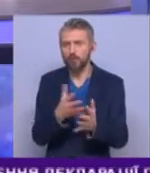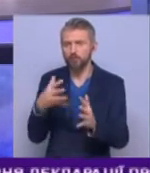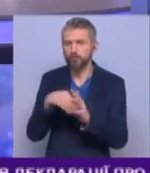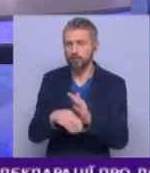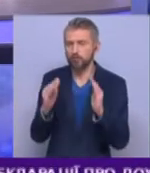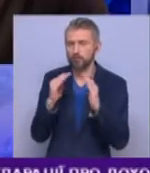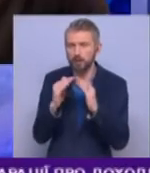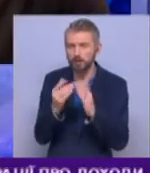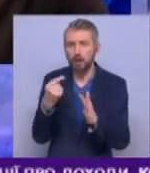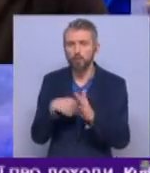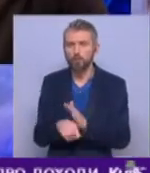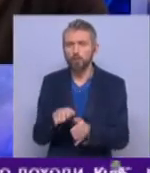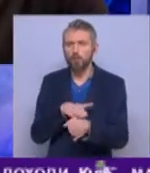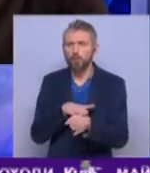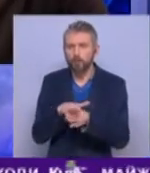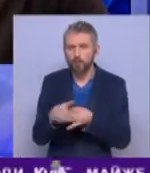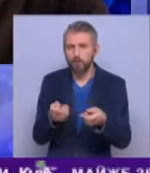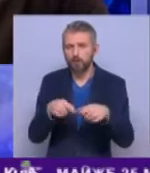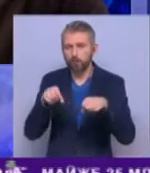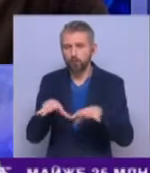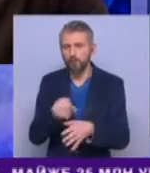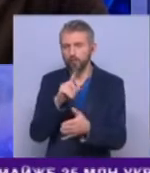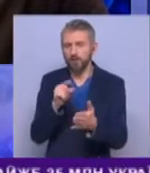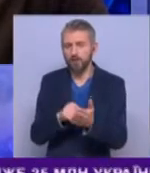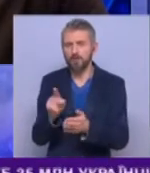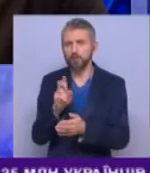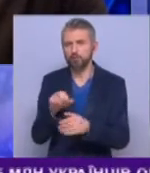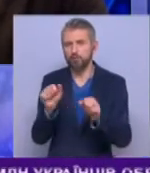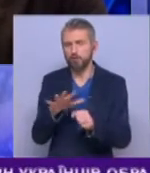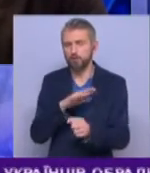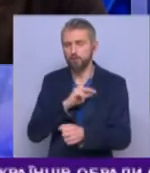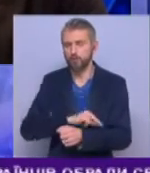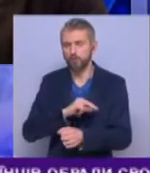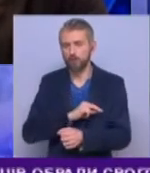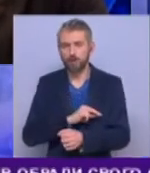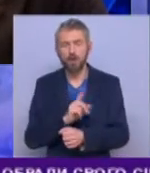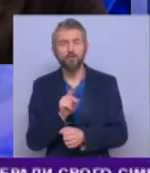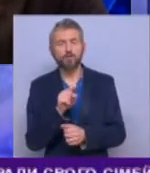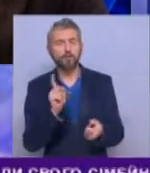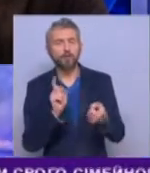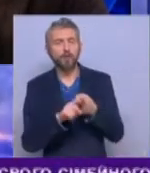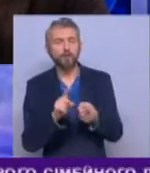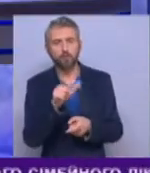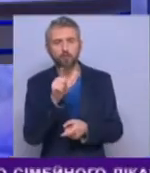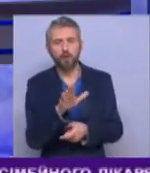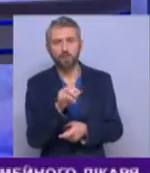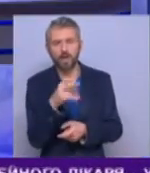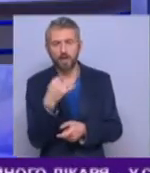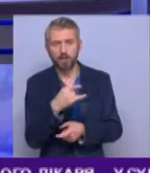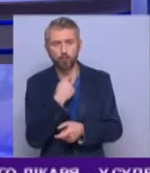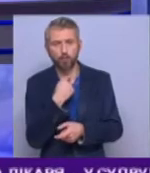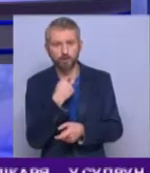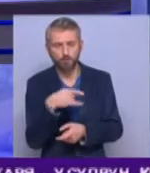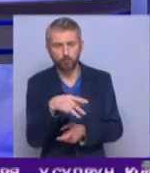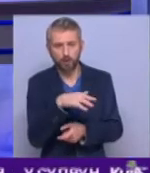включаються будинки. Тобто повністю врегульовано питання для того, щоб можна було працювати. Але з чим ви пов'язуєте, що пан Валерій з Голосієва,